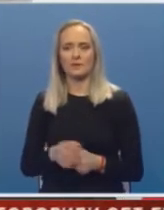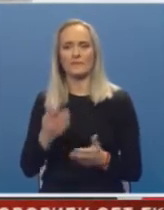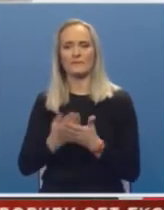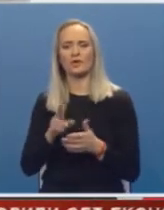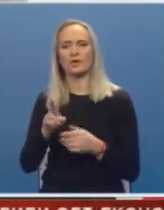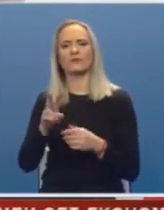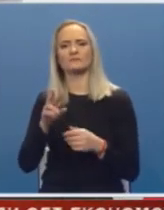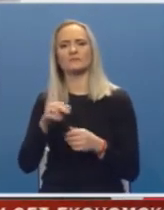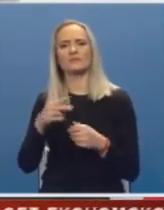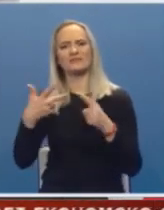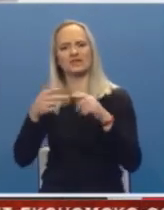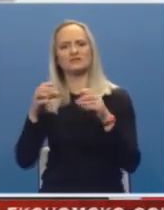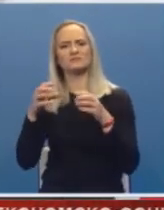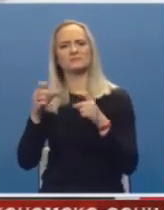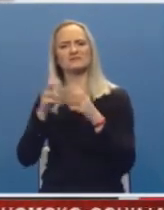pluća i